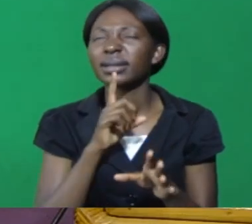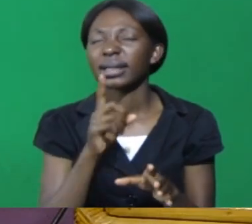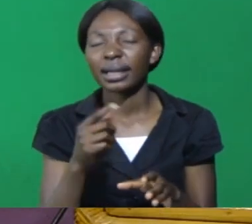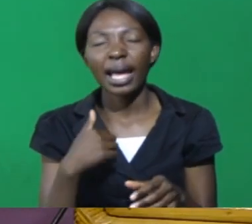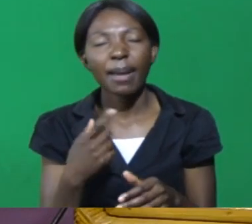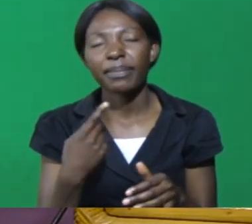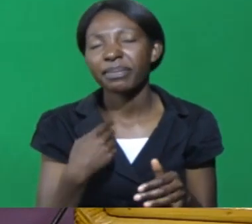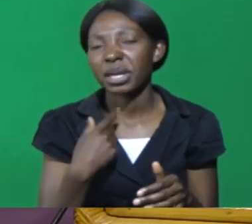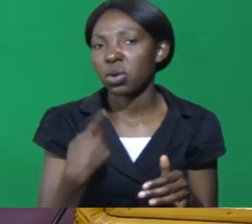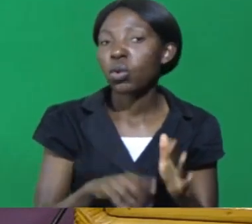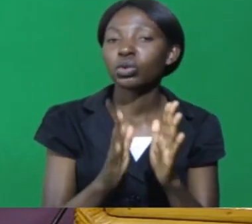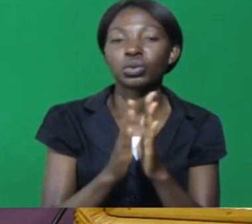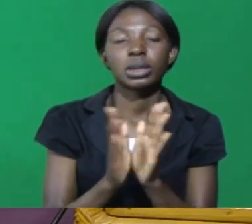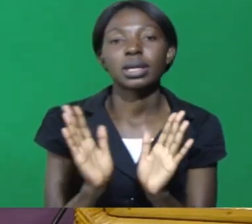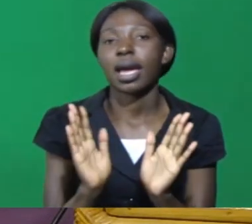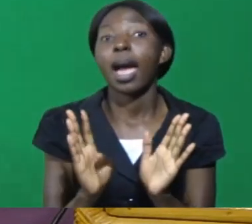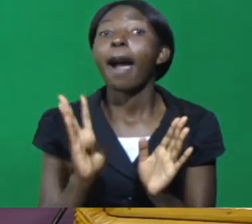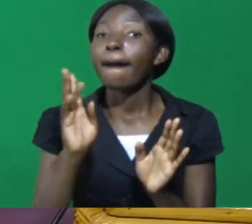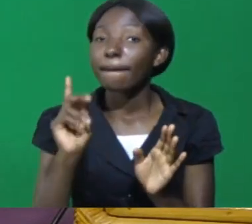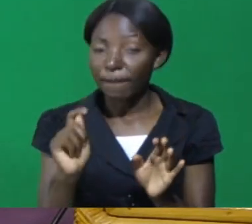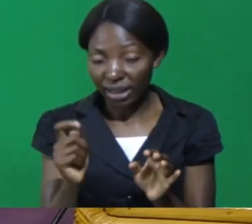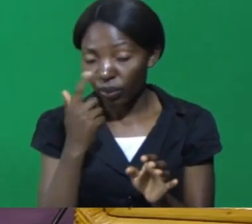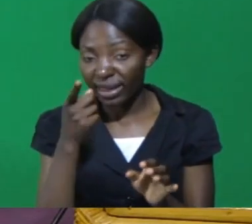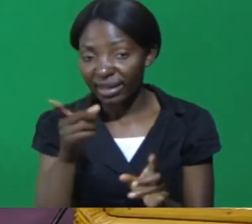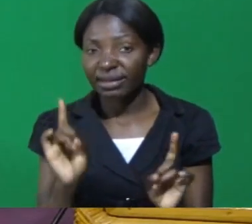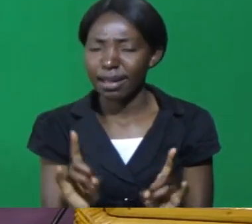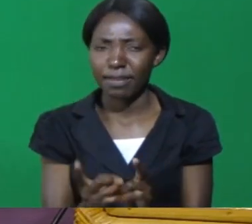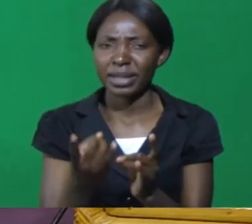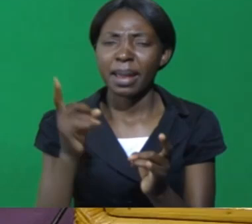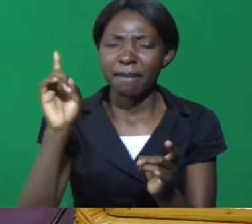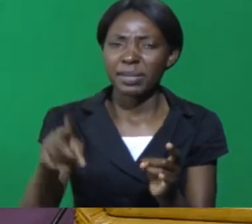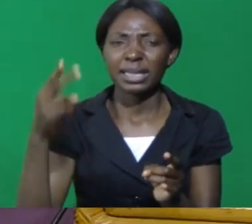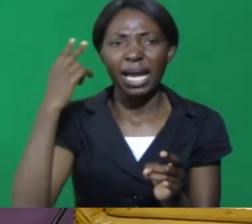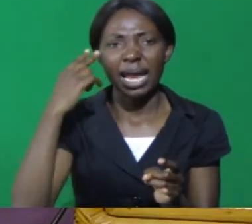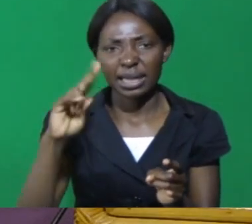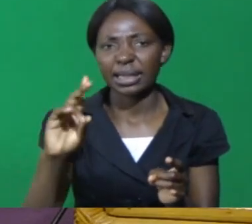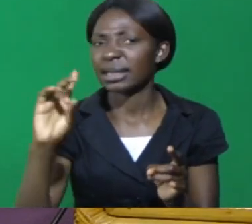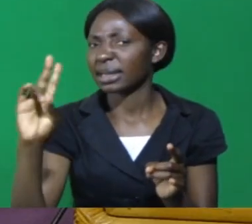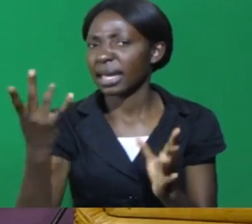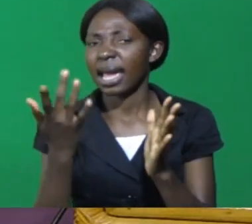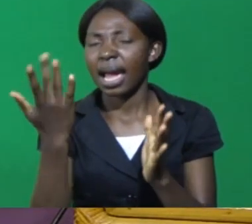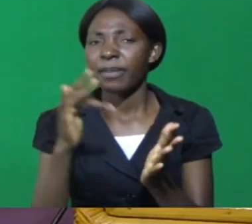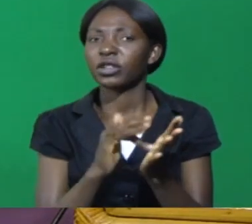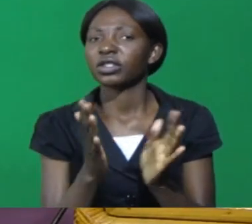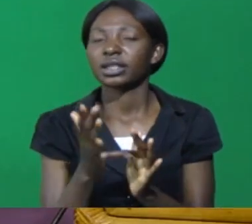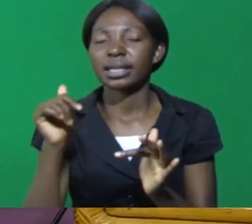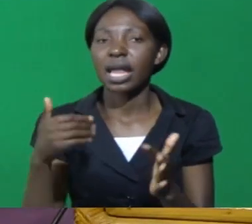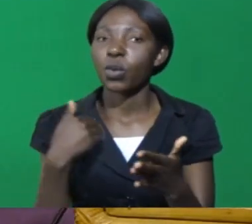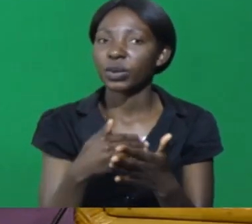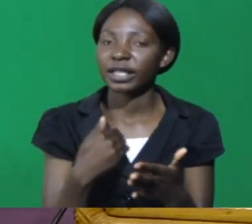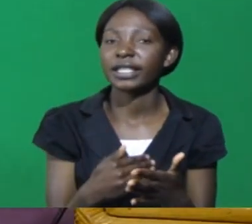ndoenda kuchechi, kureva kuti giya racho remaonera unoita nyaya dzekunamata ngarichikwirira, rikunongedzere kuti